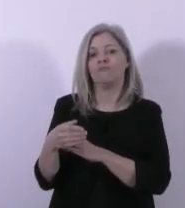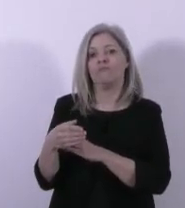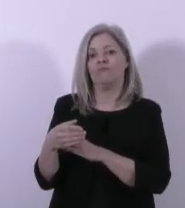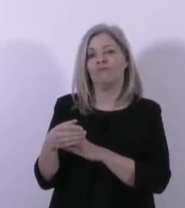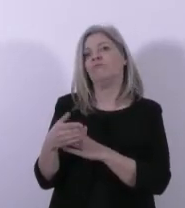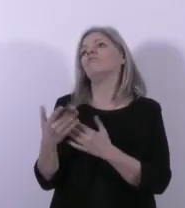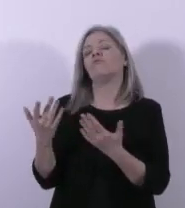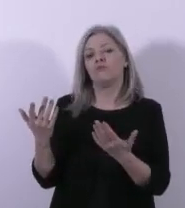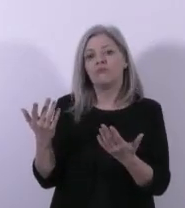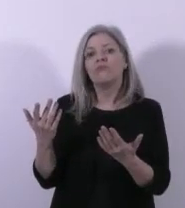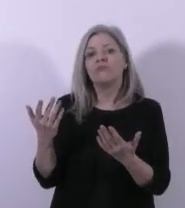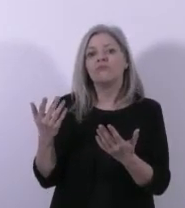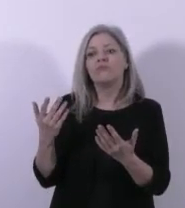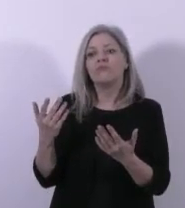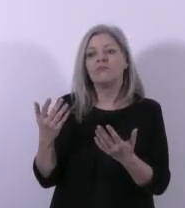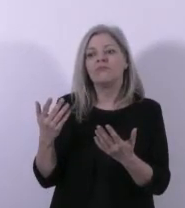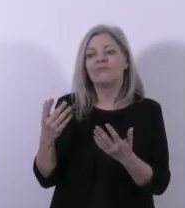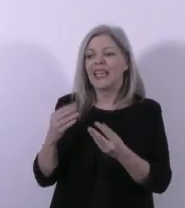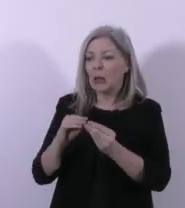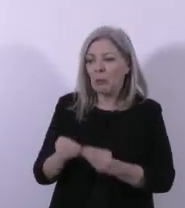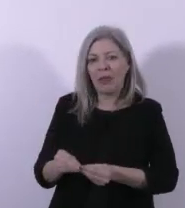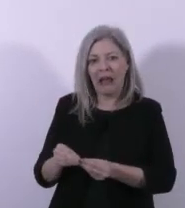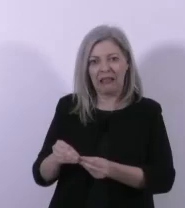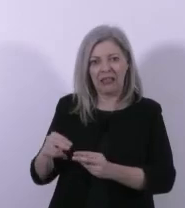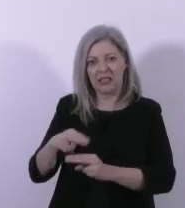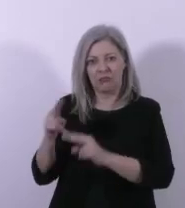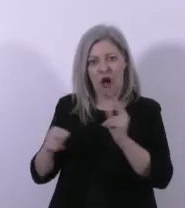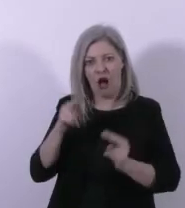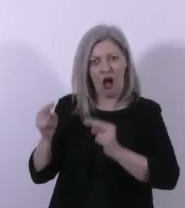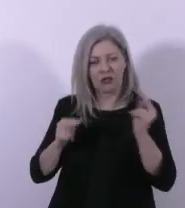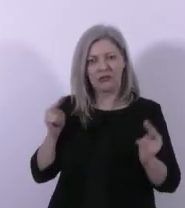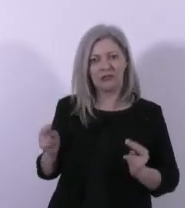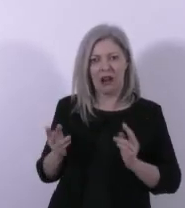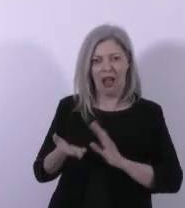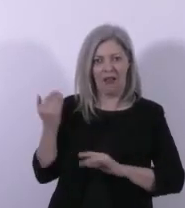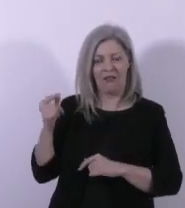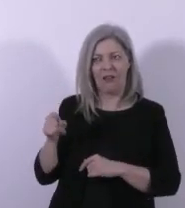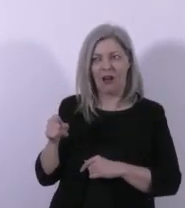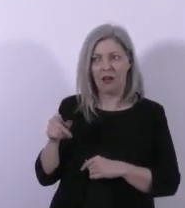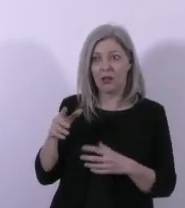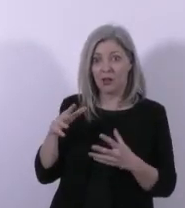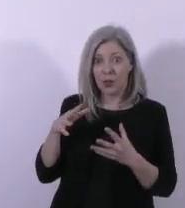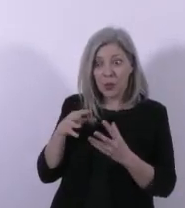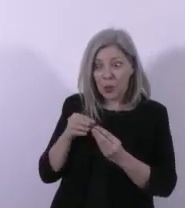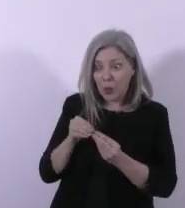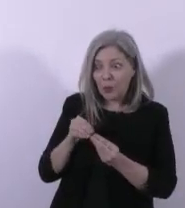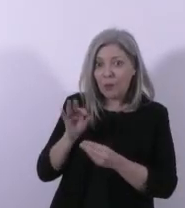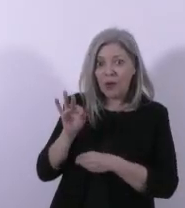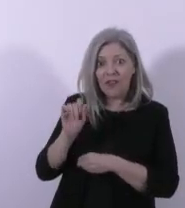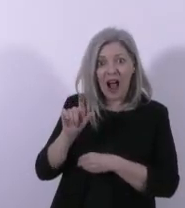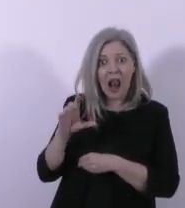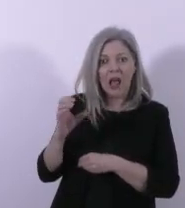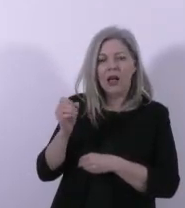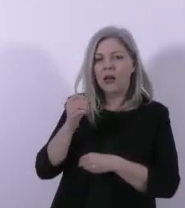che poteva essere la dismissione degli impianti, il più grande gruppo tra gli europei, Falck, veniva